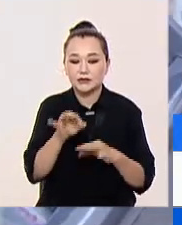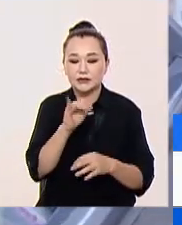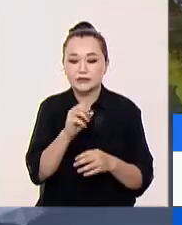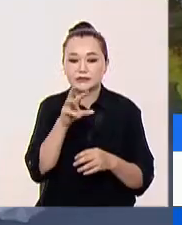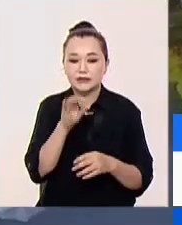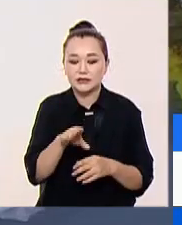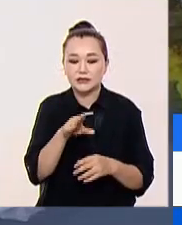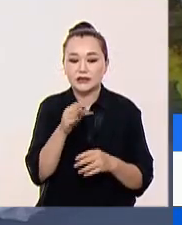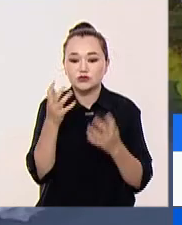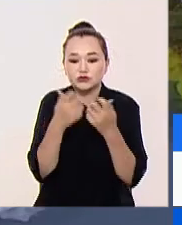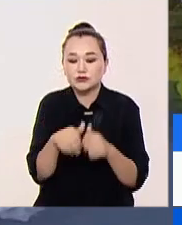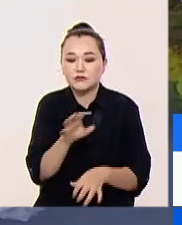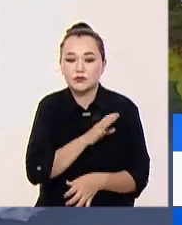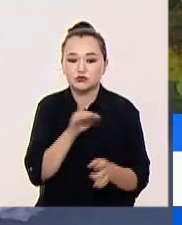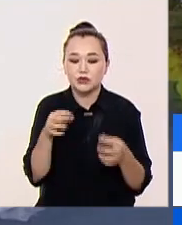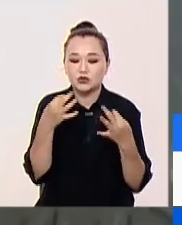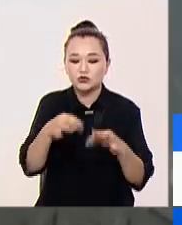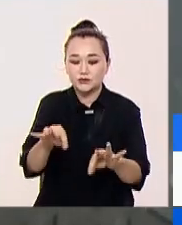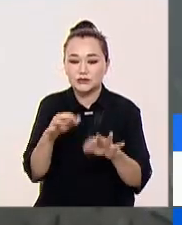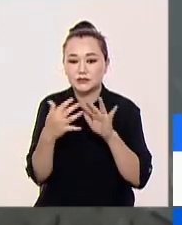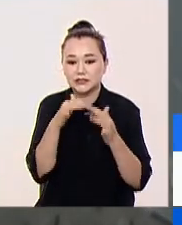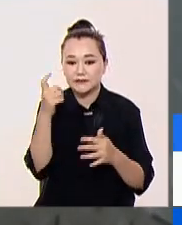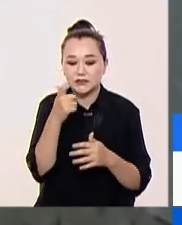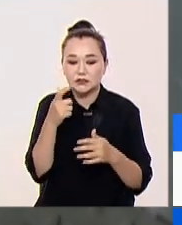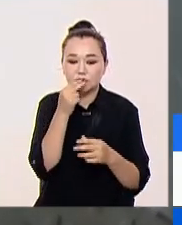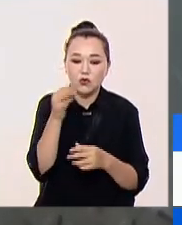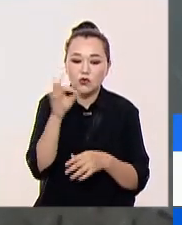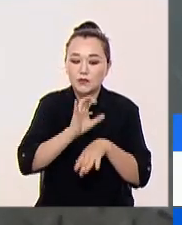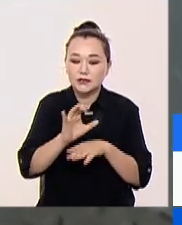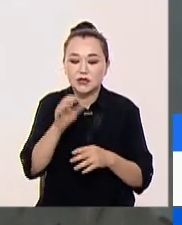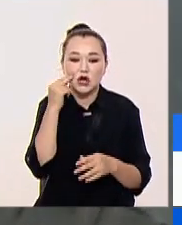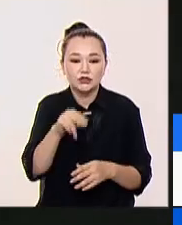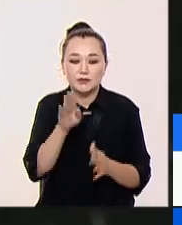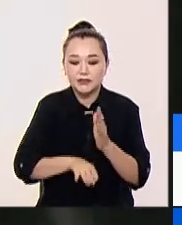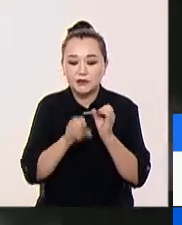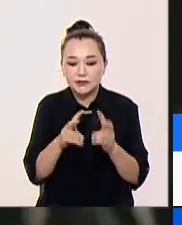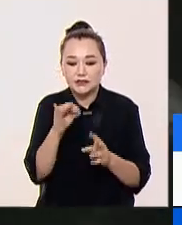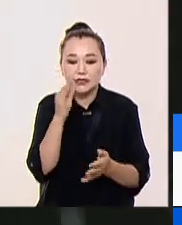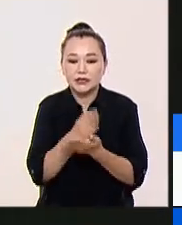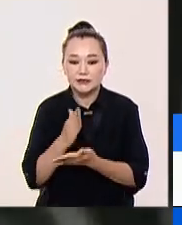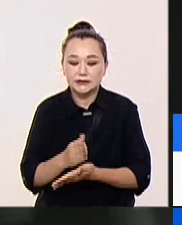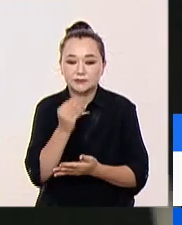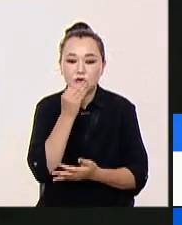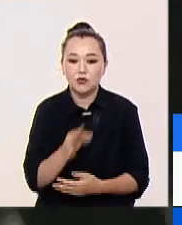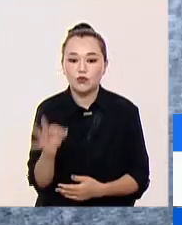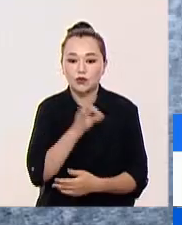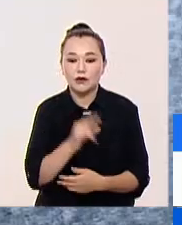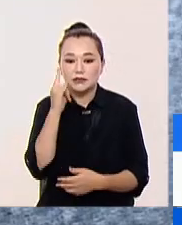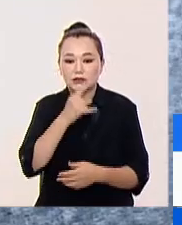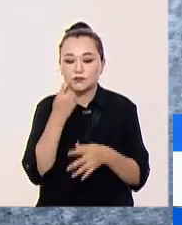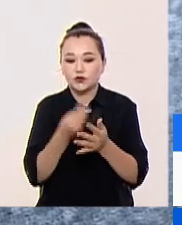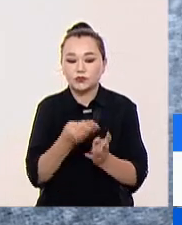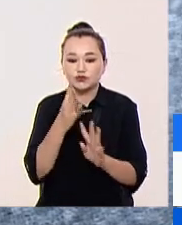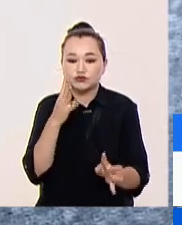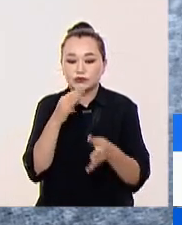стран учитывалось доступность продовольственной продукции для населения качество безопасность и наличие продуктов питания казахстанцы и очередь